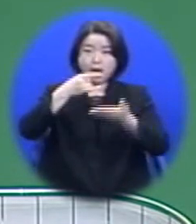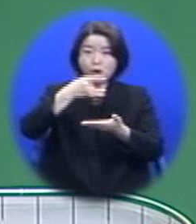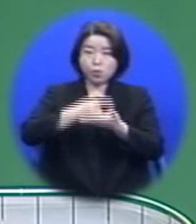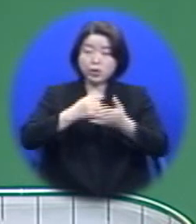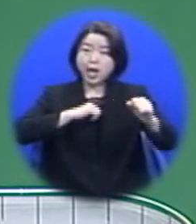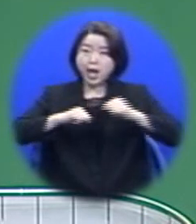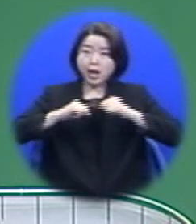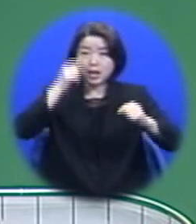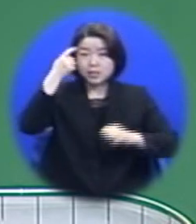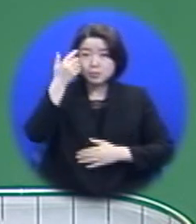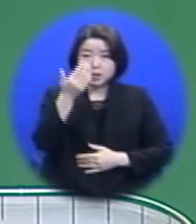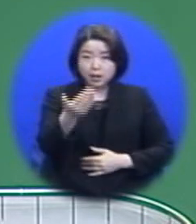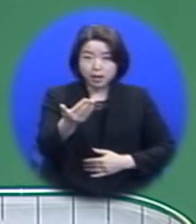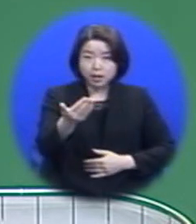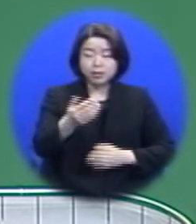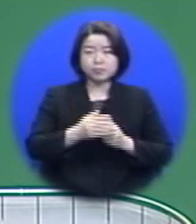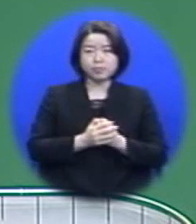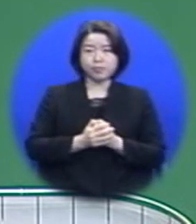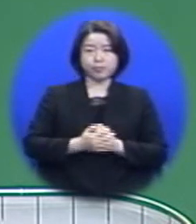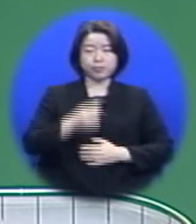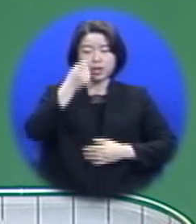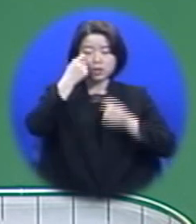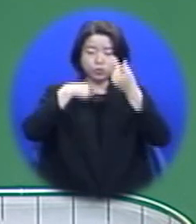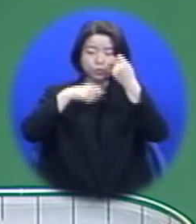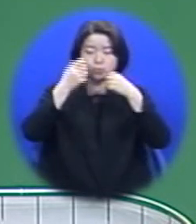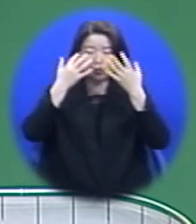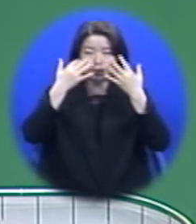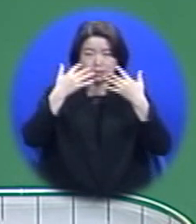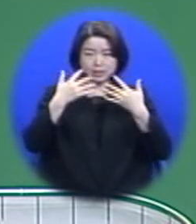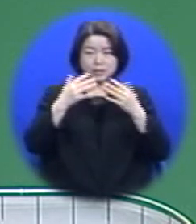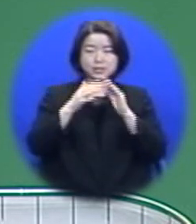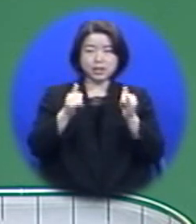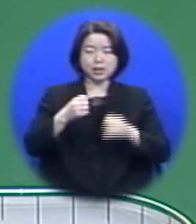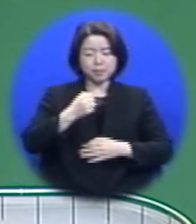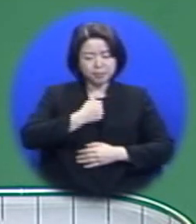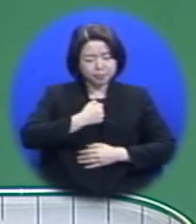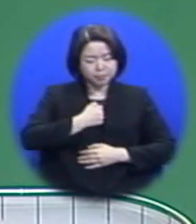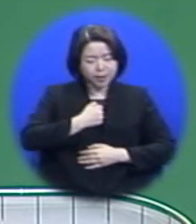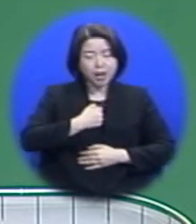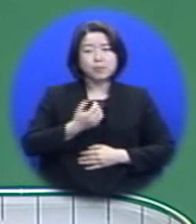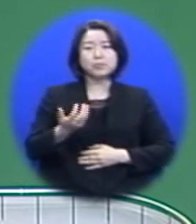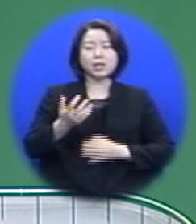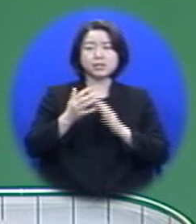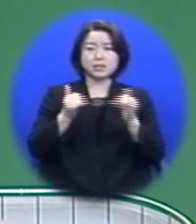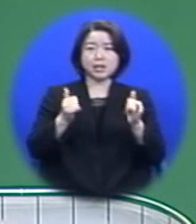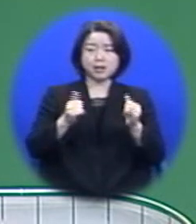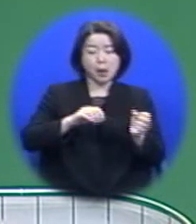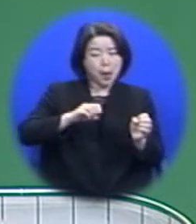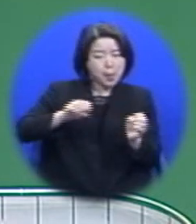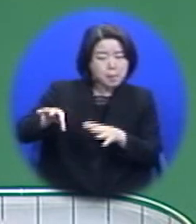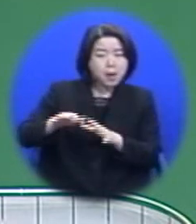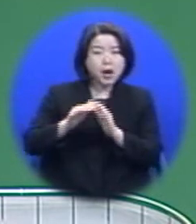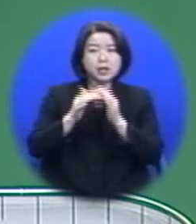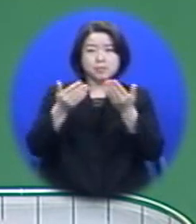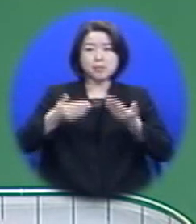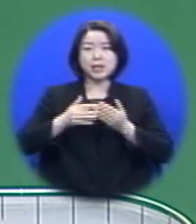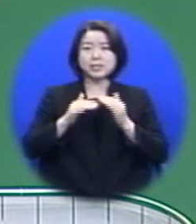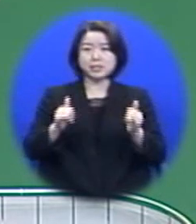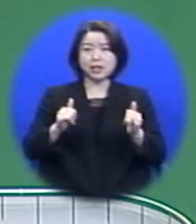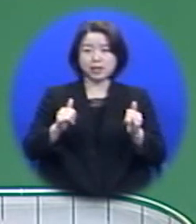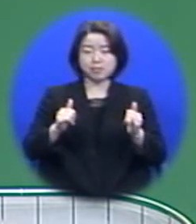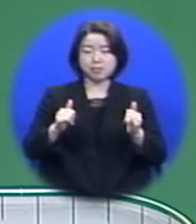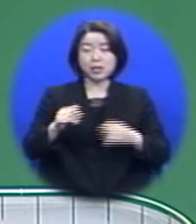서려고 하십니까 눈물 흘리는 사람 애통하는 사람 버림받은 사람 그런 사람이이